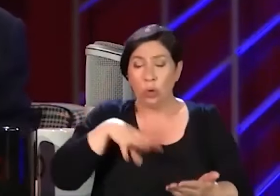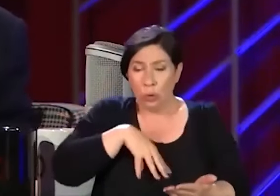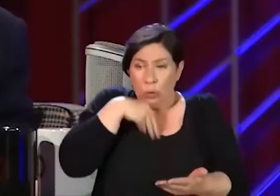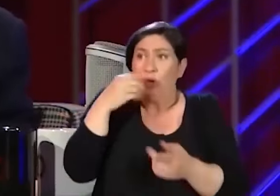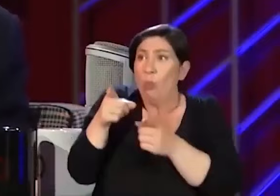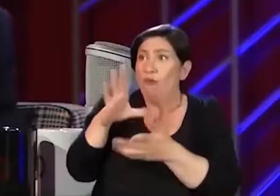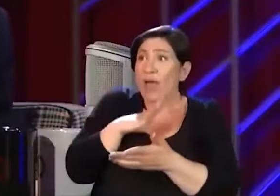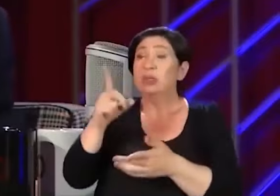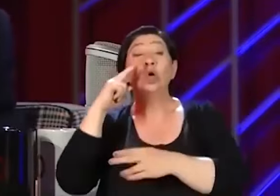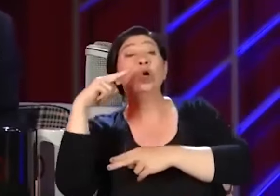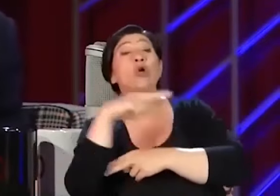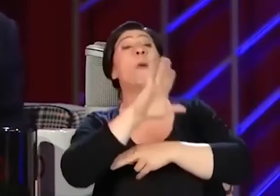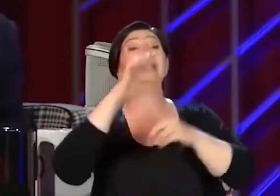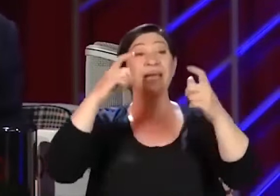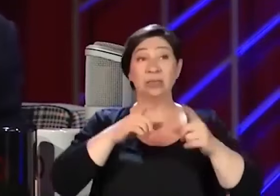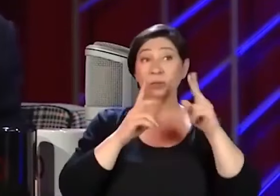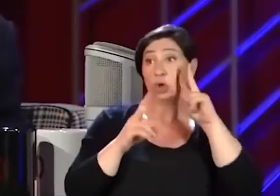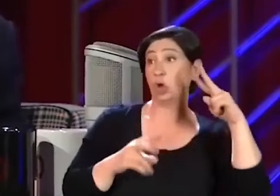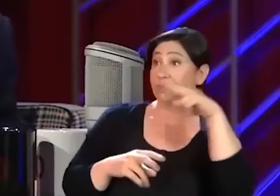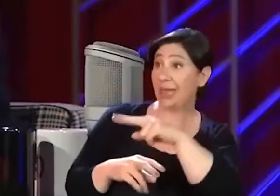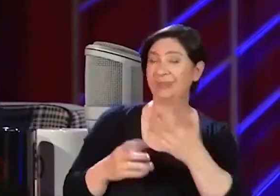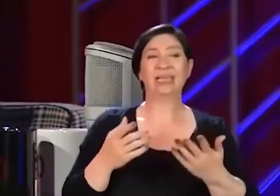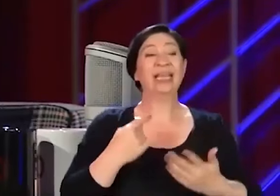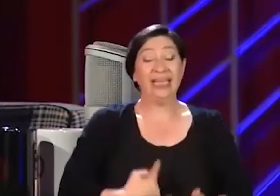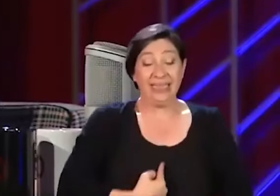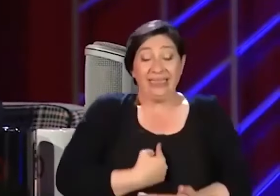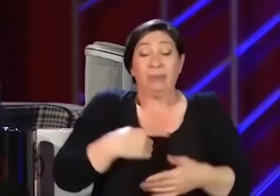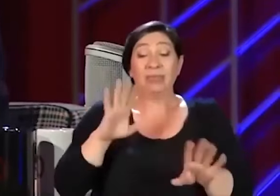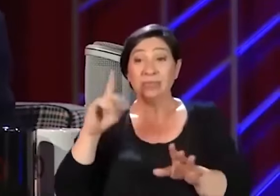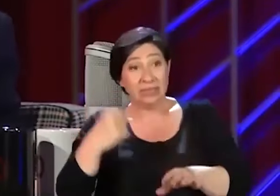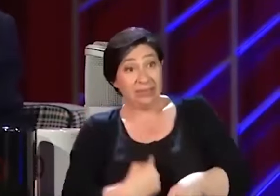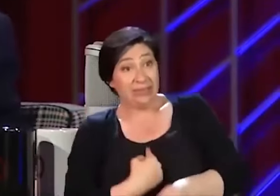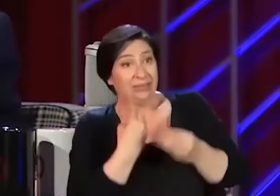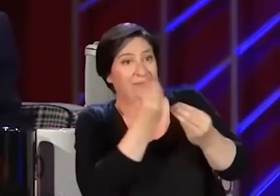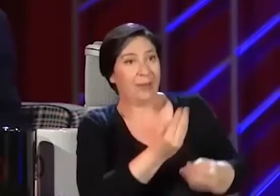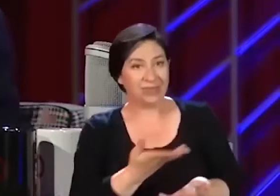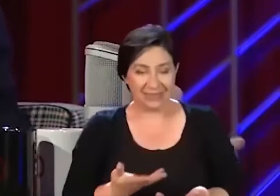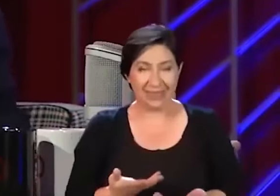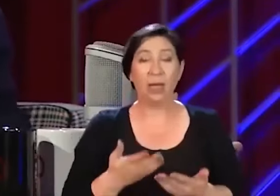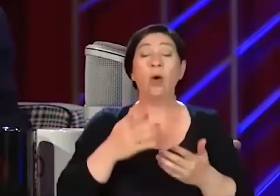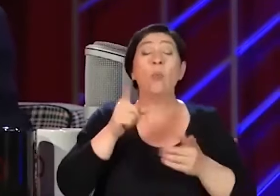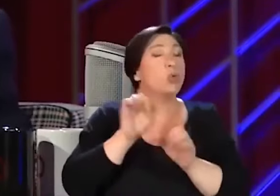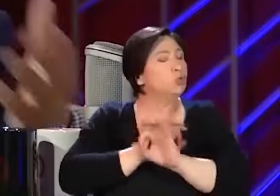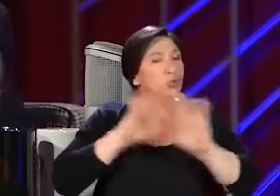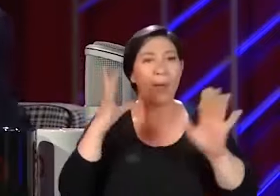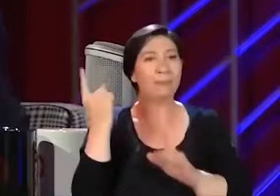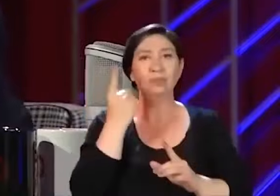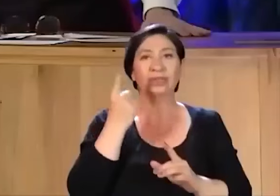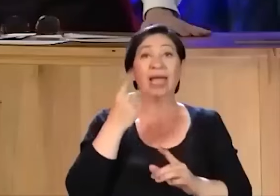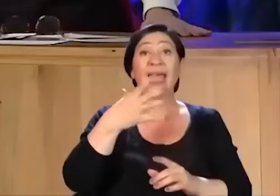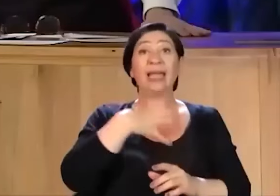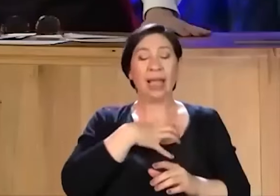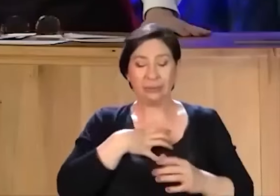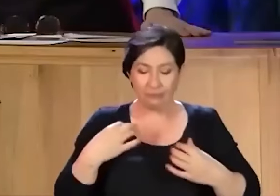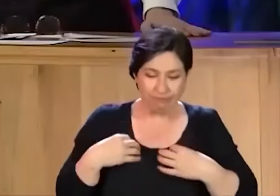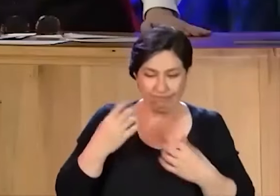ruhunda bu var. Yani sizin görmediğiniz alanı size göstermesi, hissetmediğiniz duyguları size hissettirmesi. Bu olağanüstü bir şey. Hmm. Kendinize